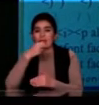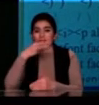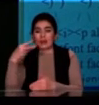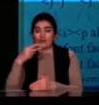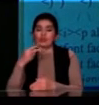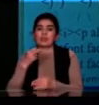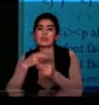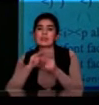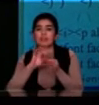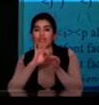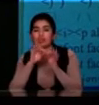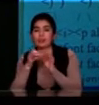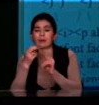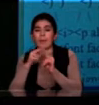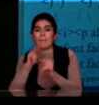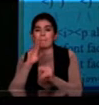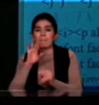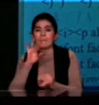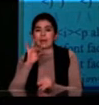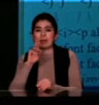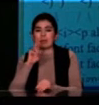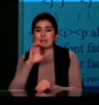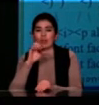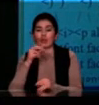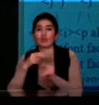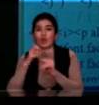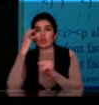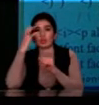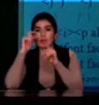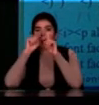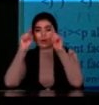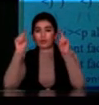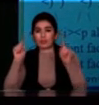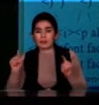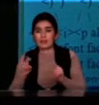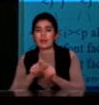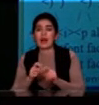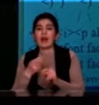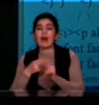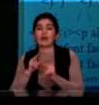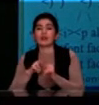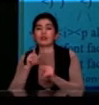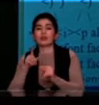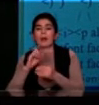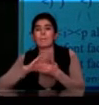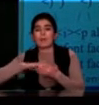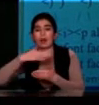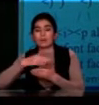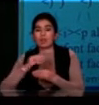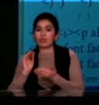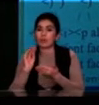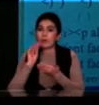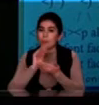и значение в пикселях, рамка черного цвета. Если мы на блокноте